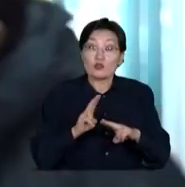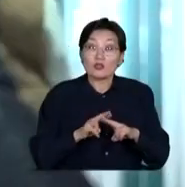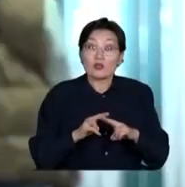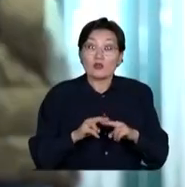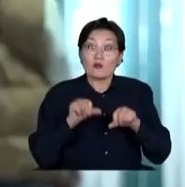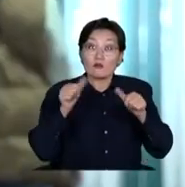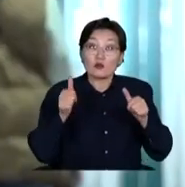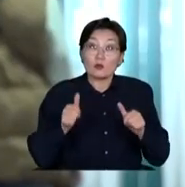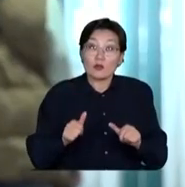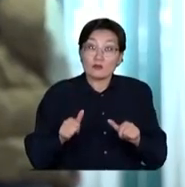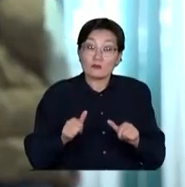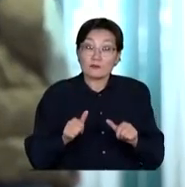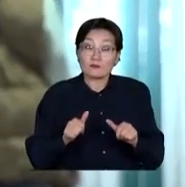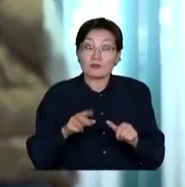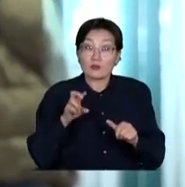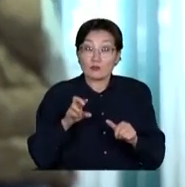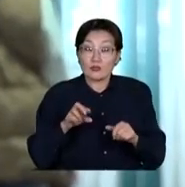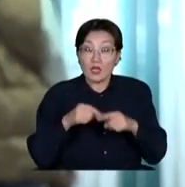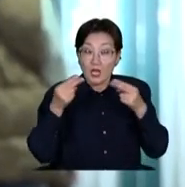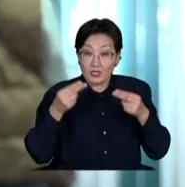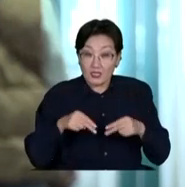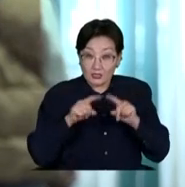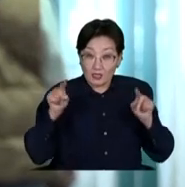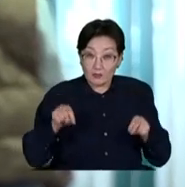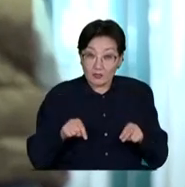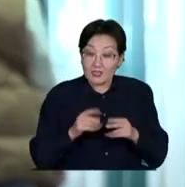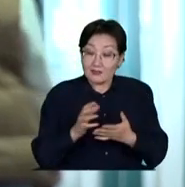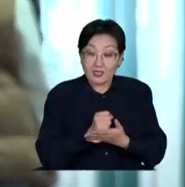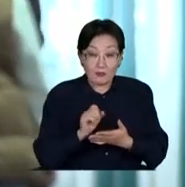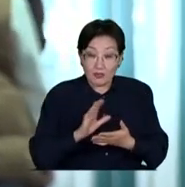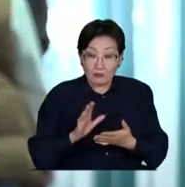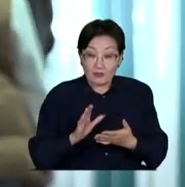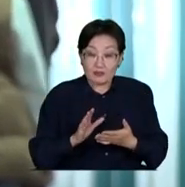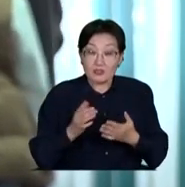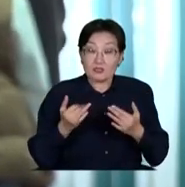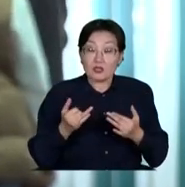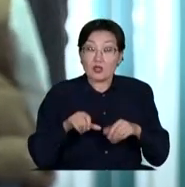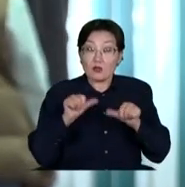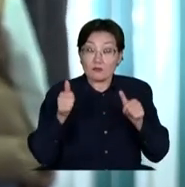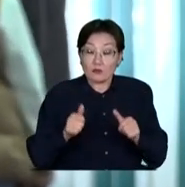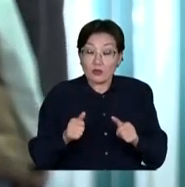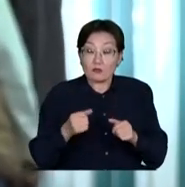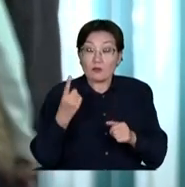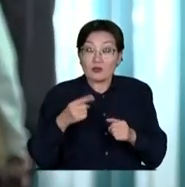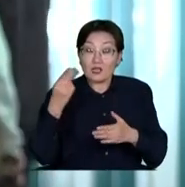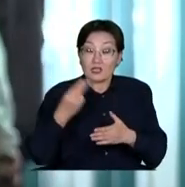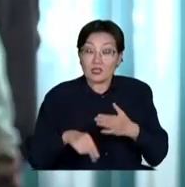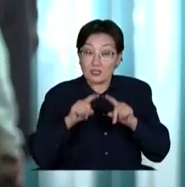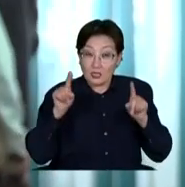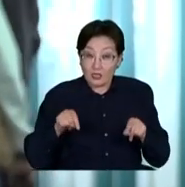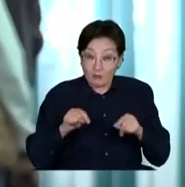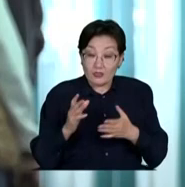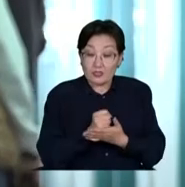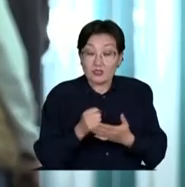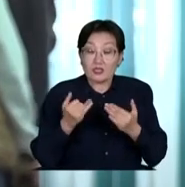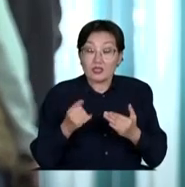форма бір анықтамасын таба алмаған жөнінде ғой. Енді қазір форма бірін тауып, енді жеке куәлігін